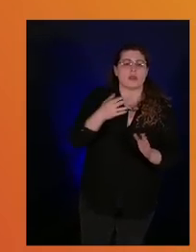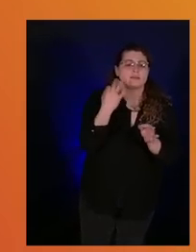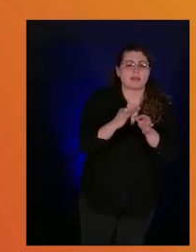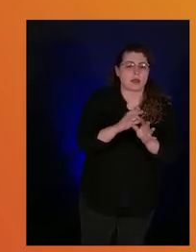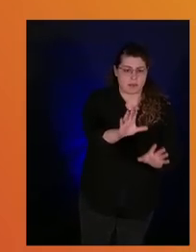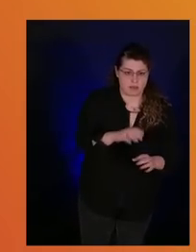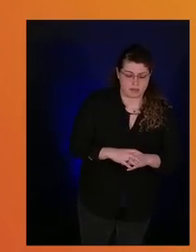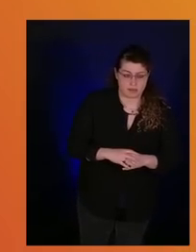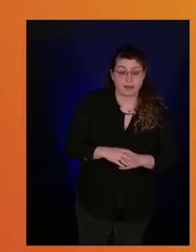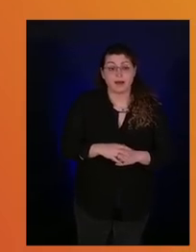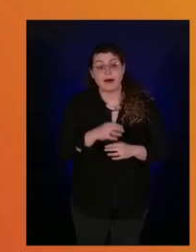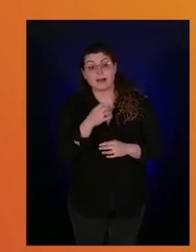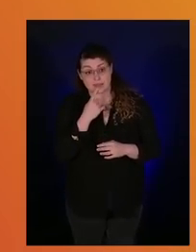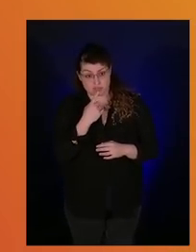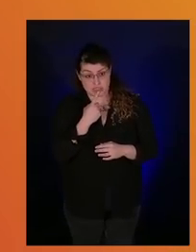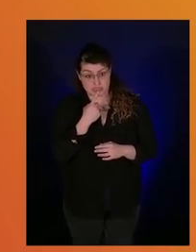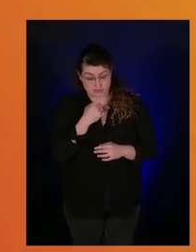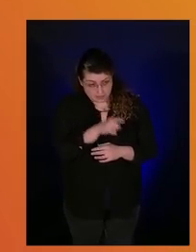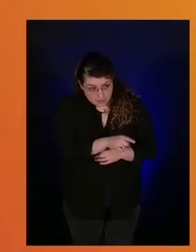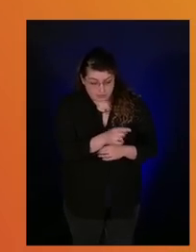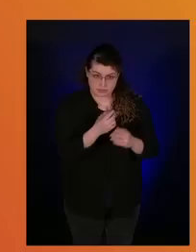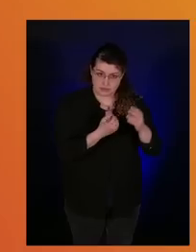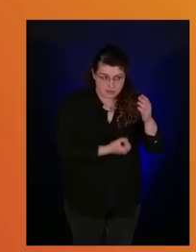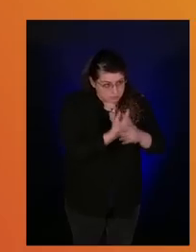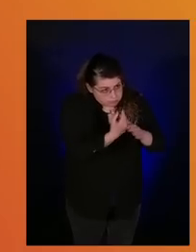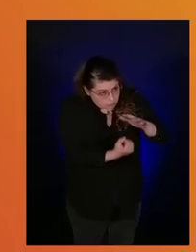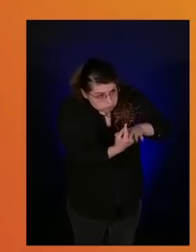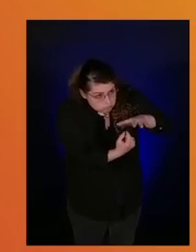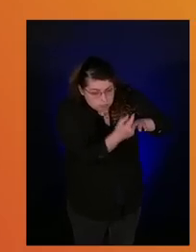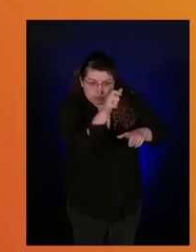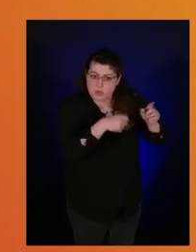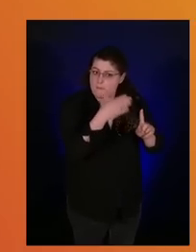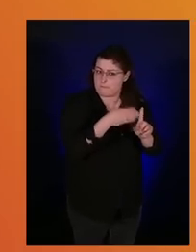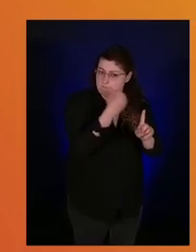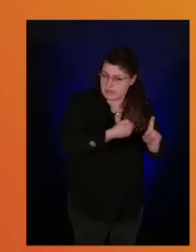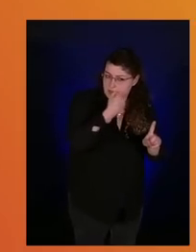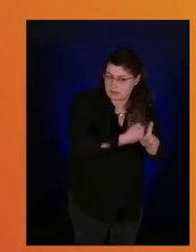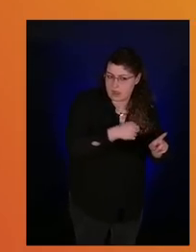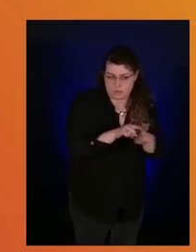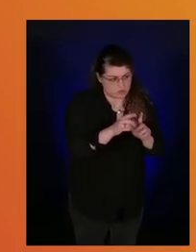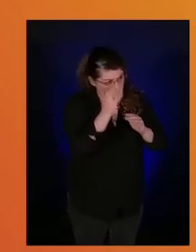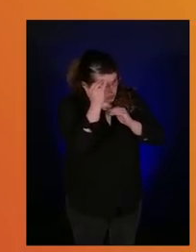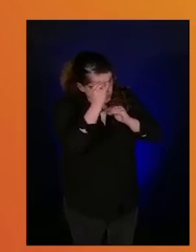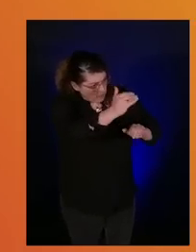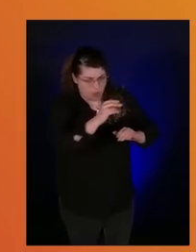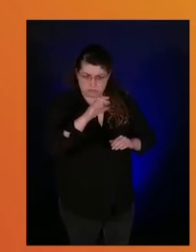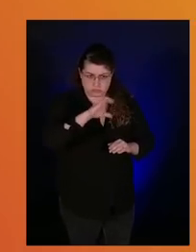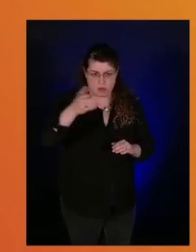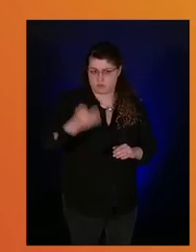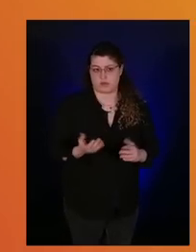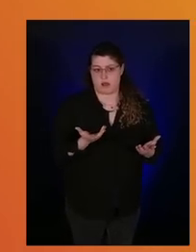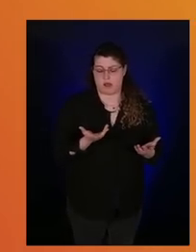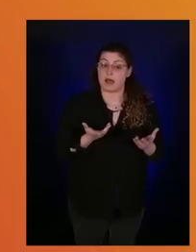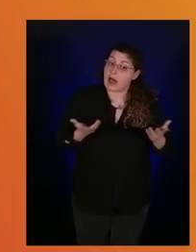même permis de faire émerger des militants et aussi que le syndicat retrouve une confiance à toute épreuve. Alors pourquoi ne